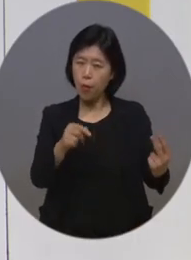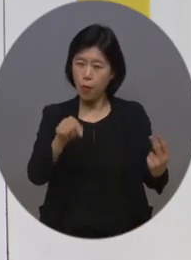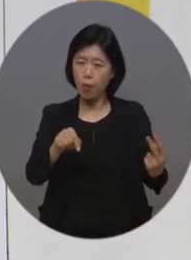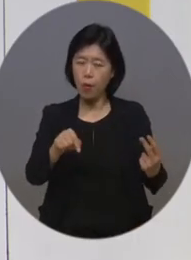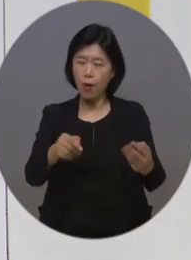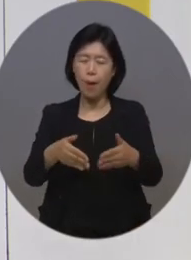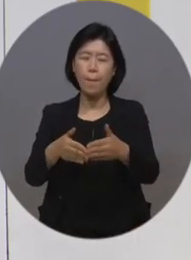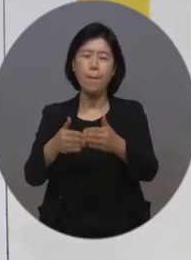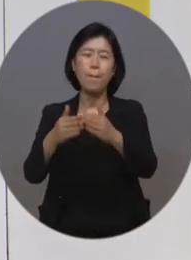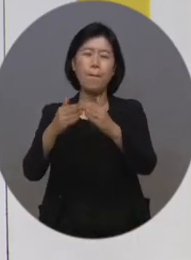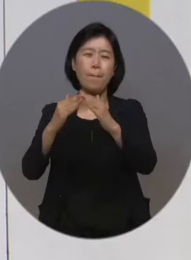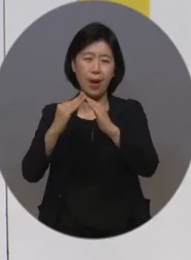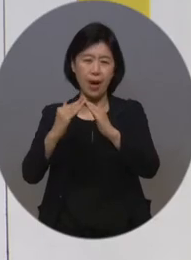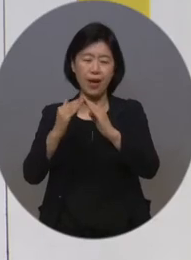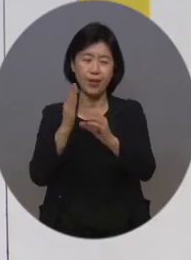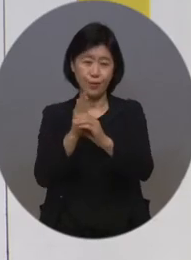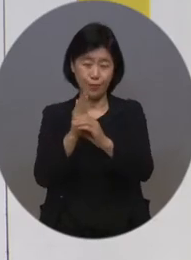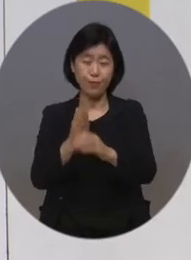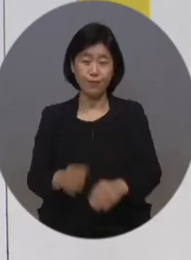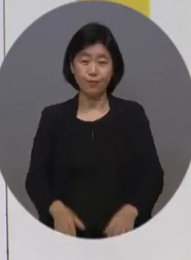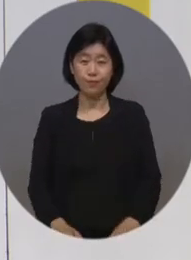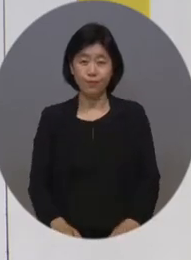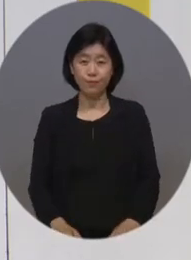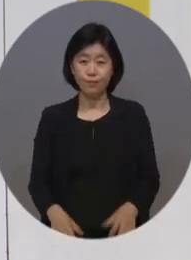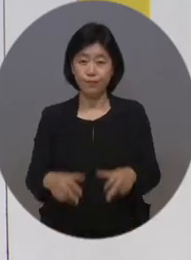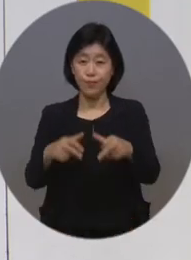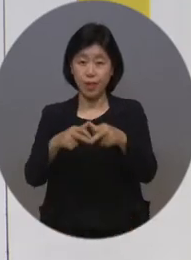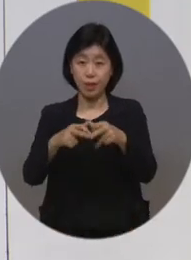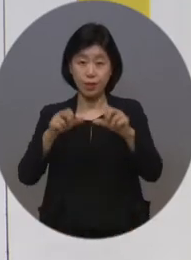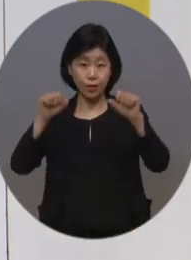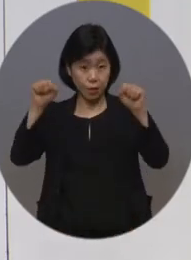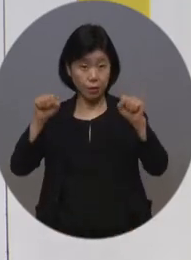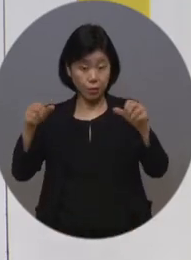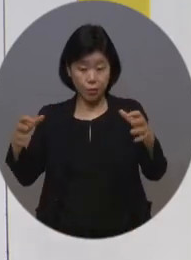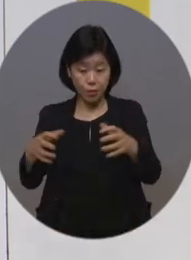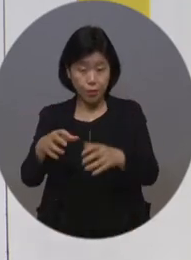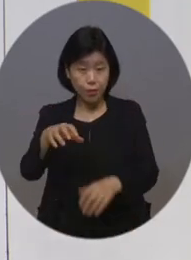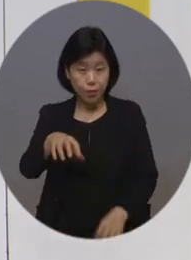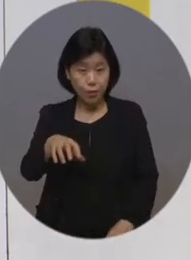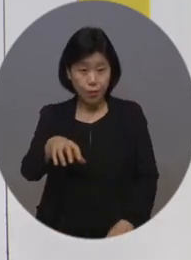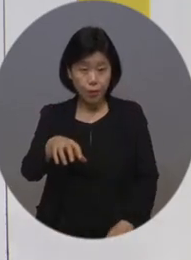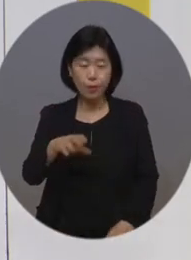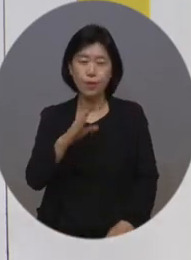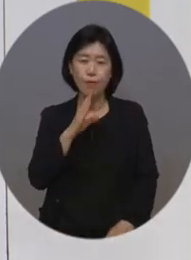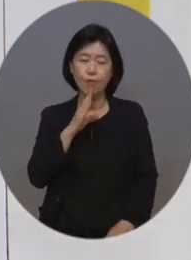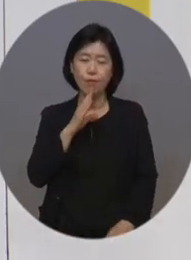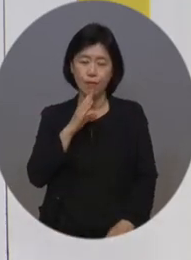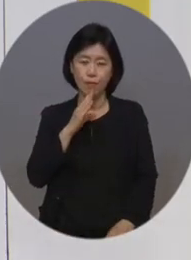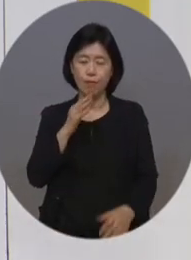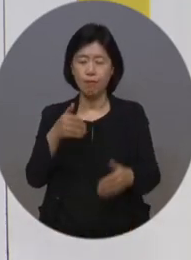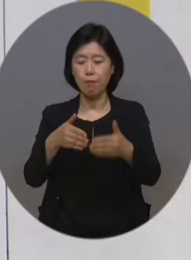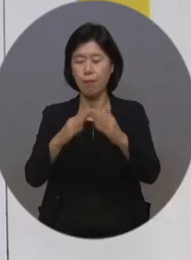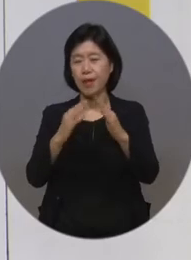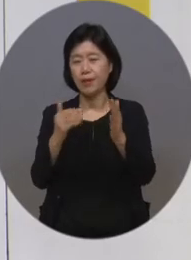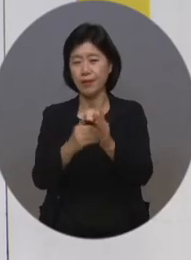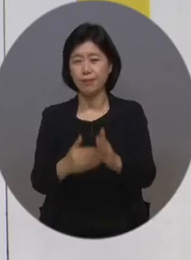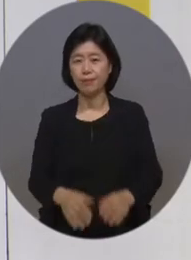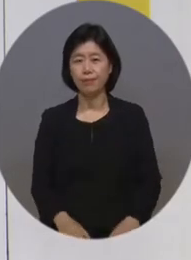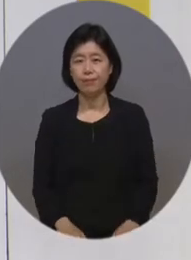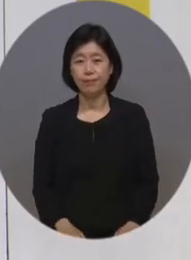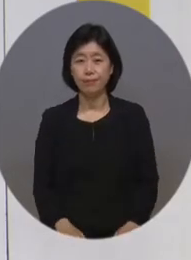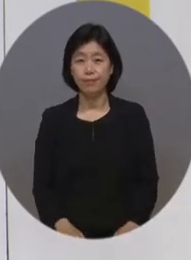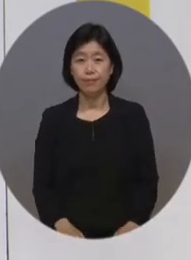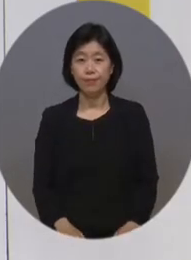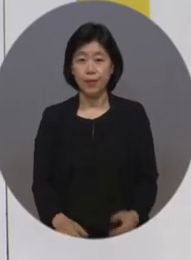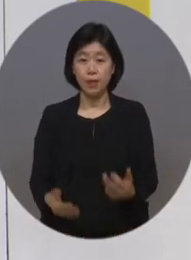예정으로 4 살찌고 있으면 장애인체육회 거는 물론 i m 광고글 지원 왔구요 한국 여기에다 고 예 제주도에서 가장